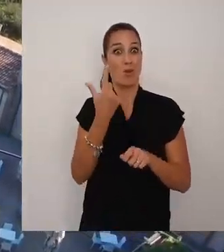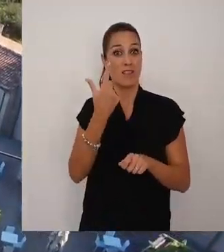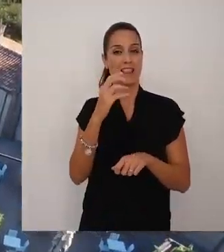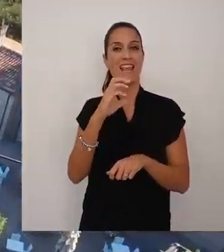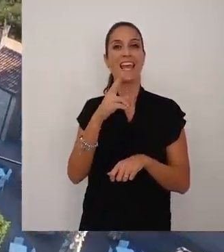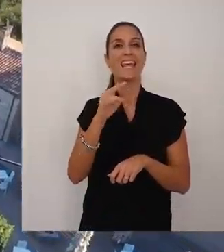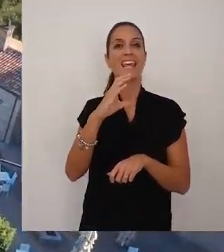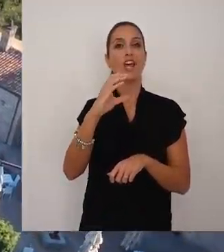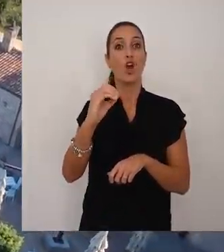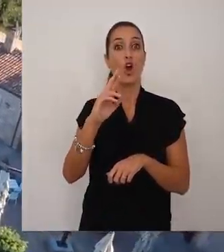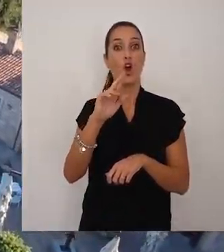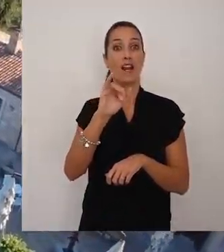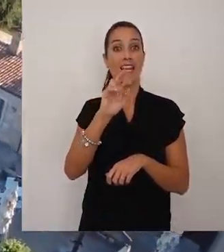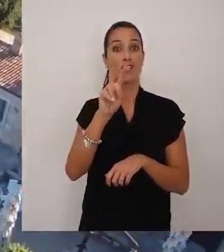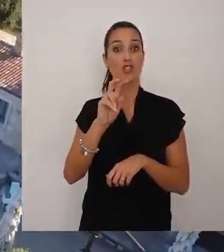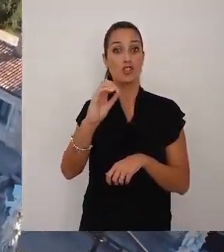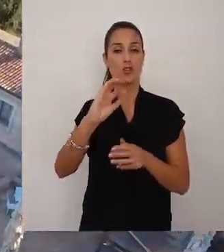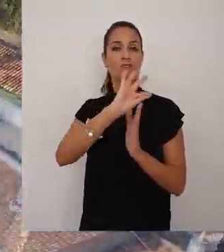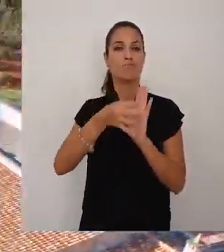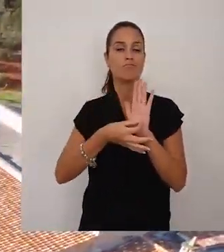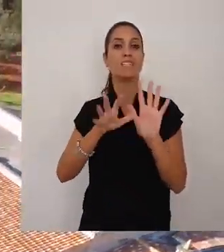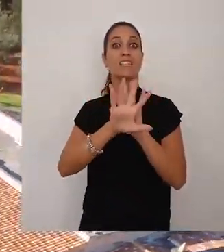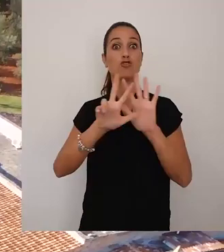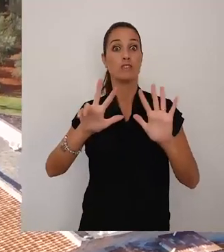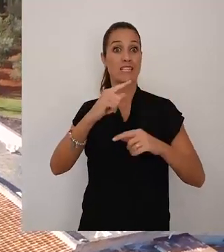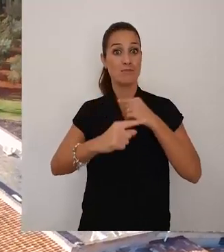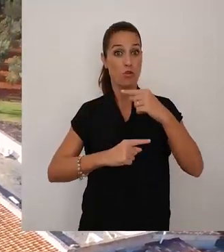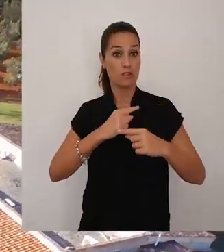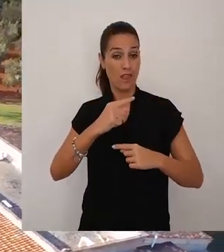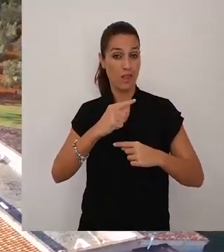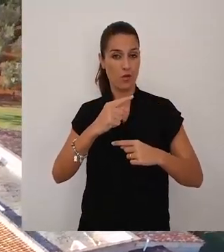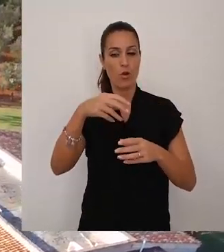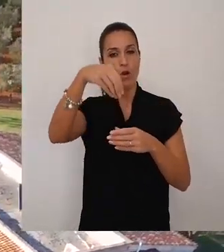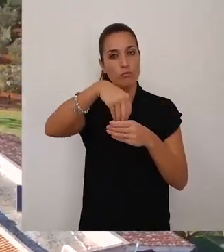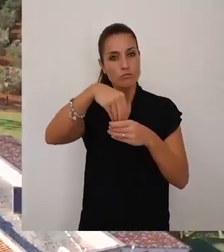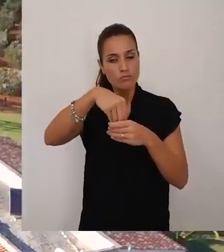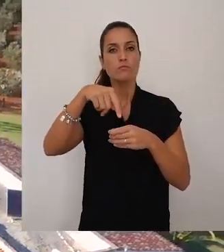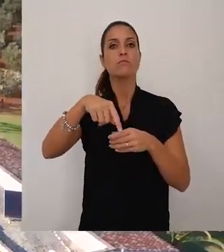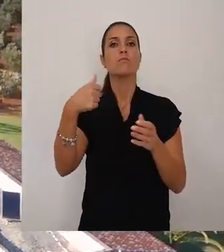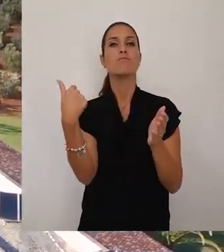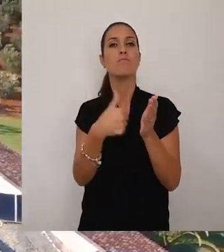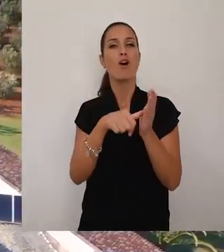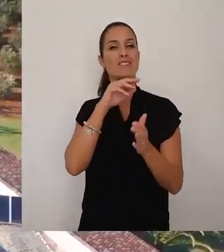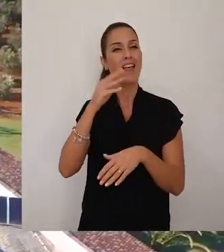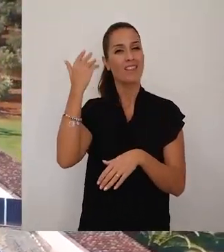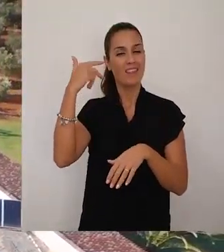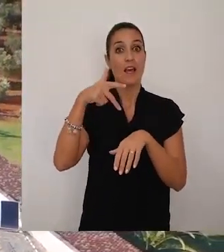Rizzo, centro produttivo risalente al XVIII secolo e antica stazione di posta per gli spostamenti a